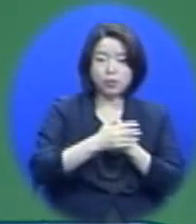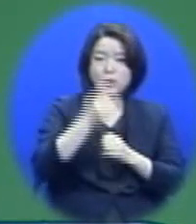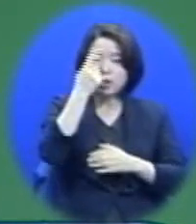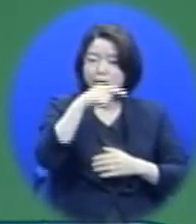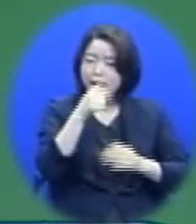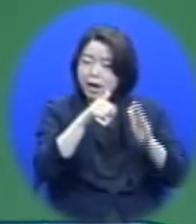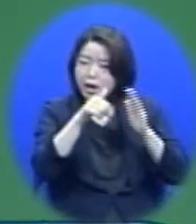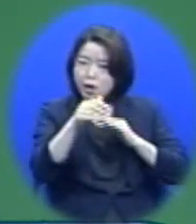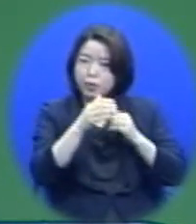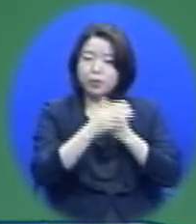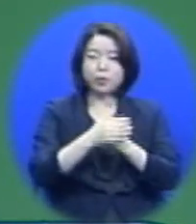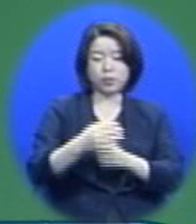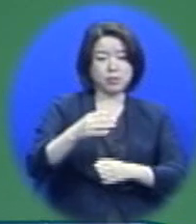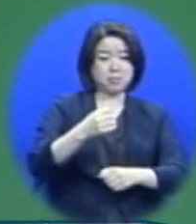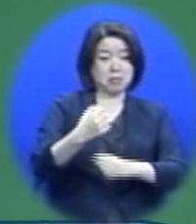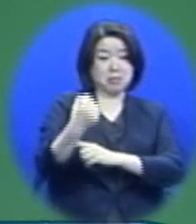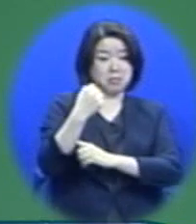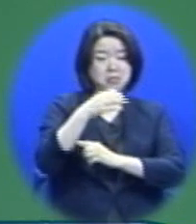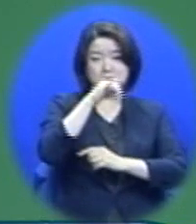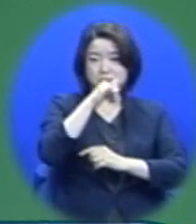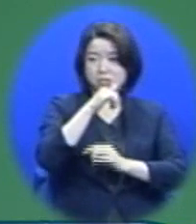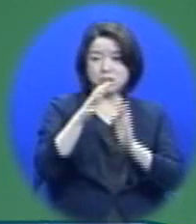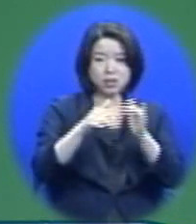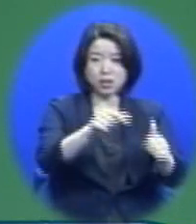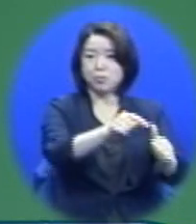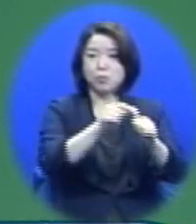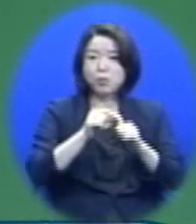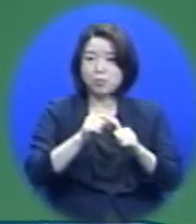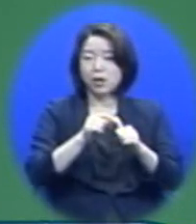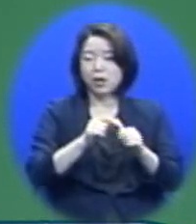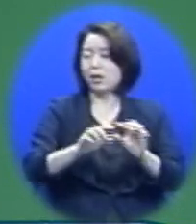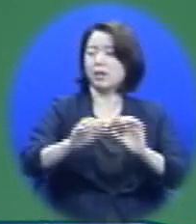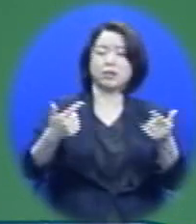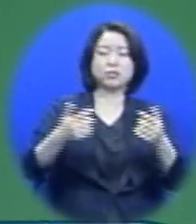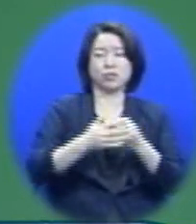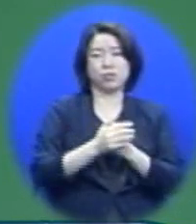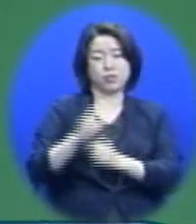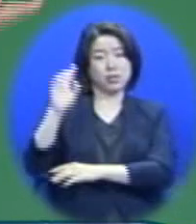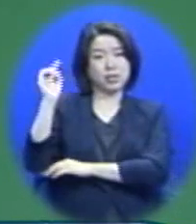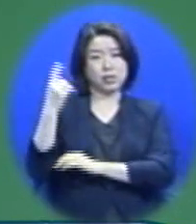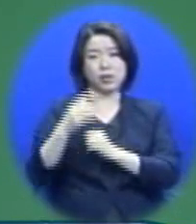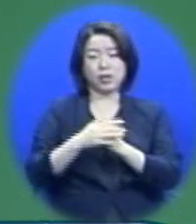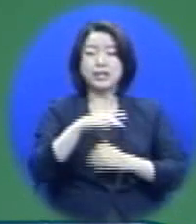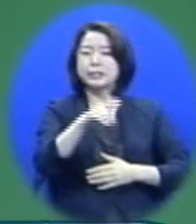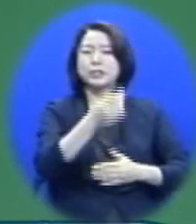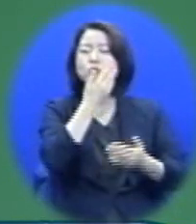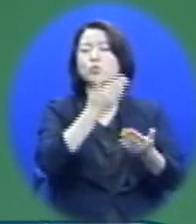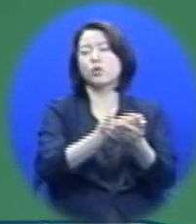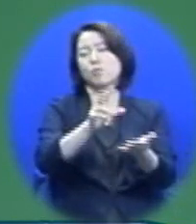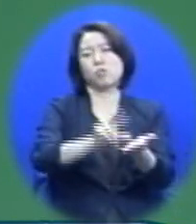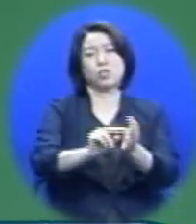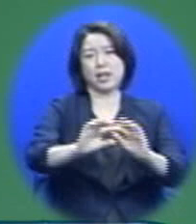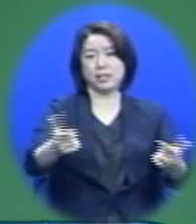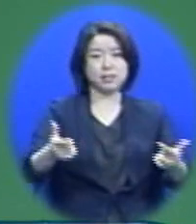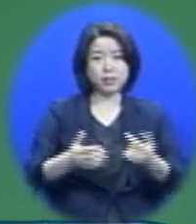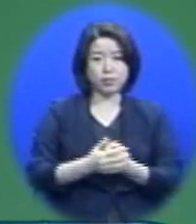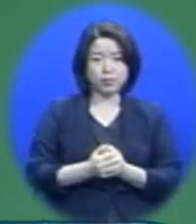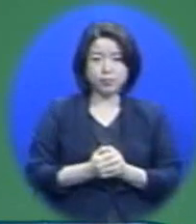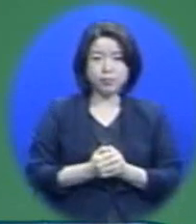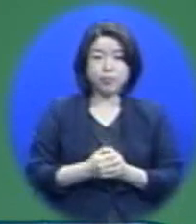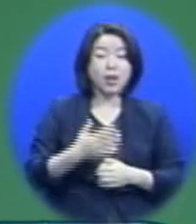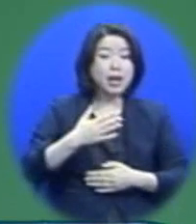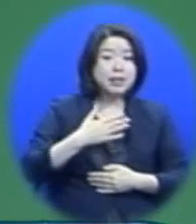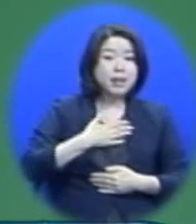뽑겠다고 안 했어요. 다윗은 알았어요. 그건 그렇게 중요한 문제가 아니라는 거예요.